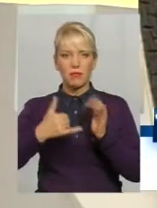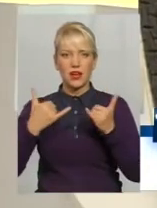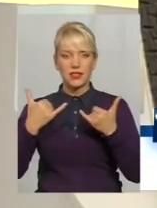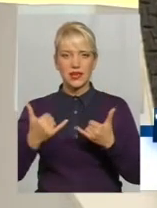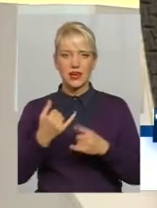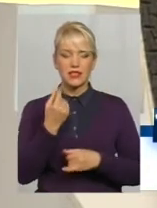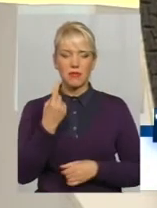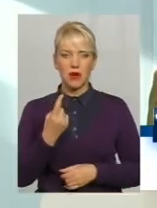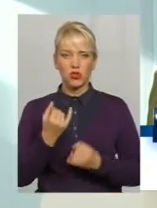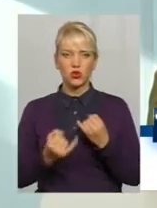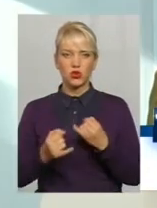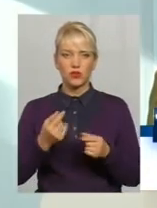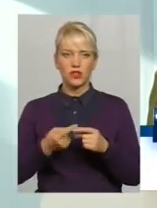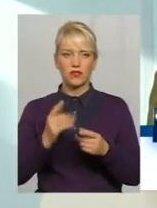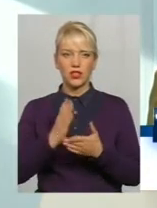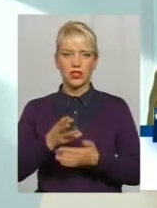1 жовтня вона складає